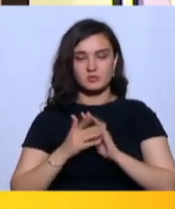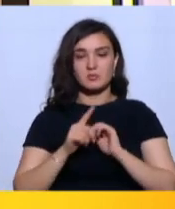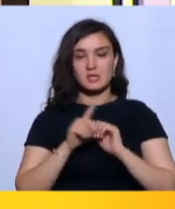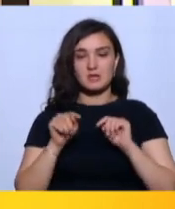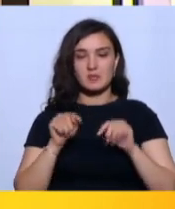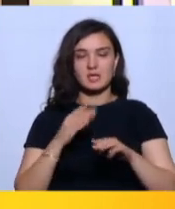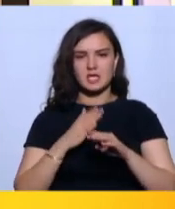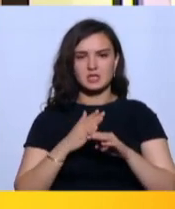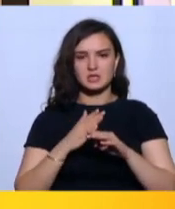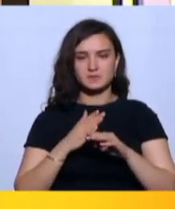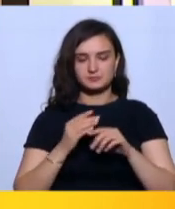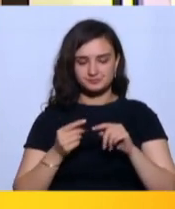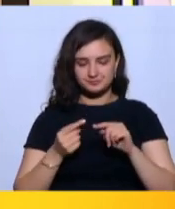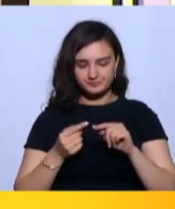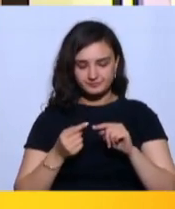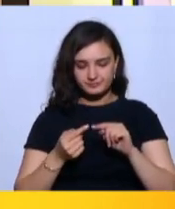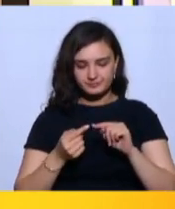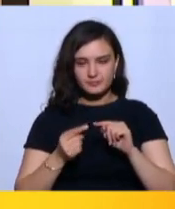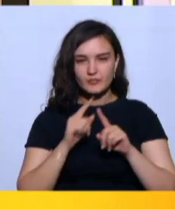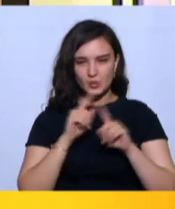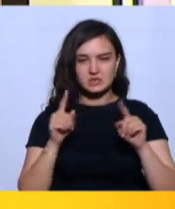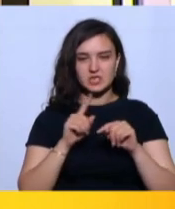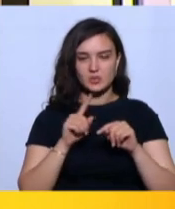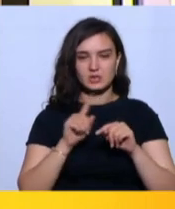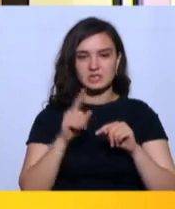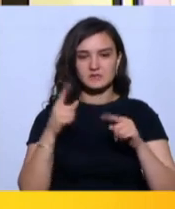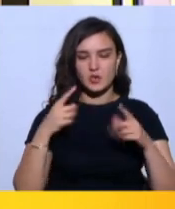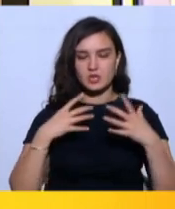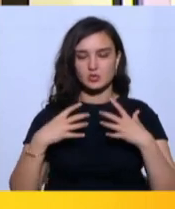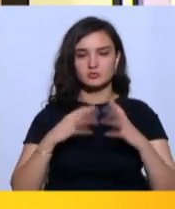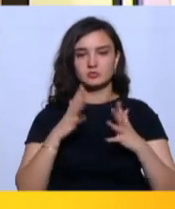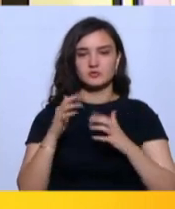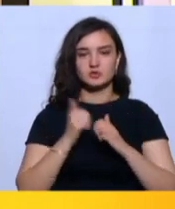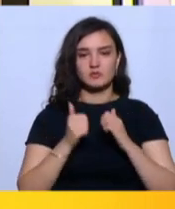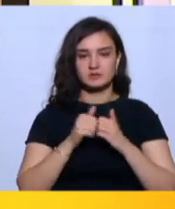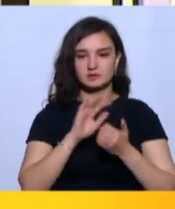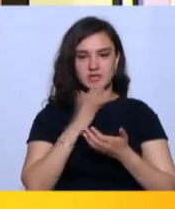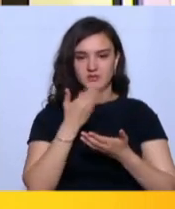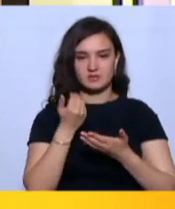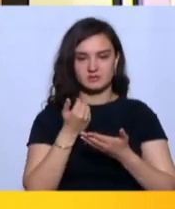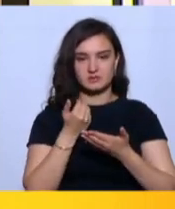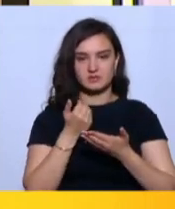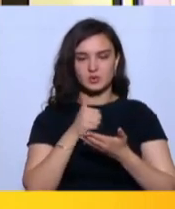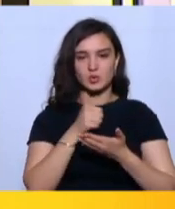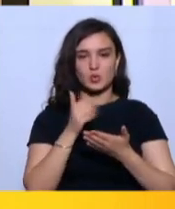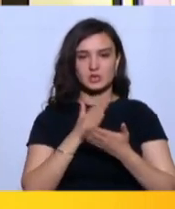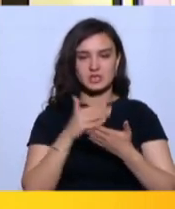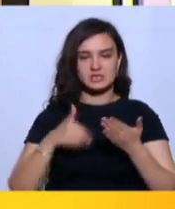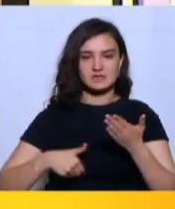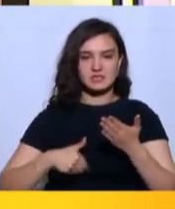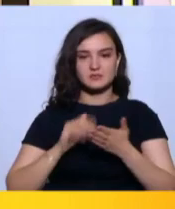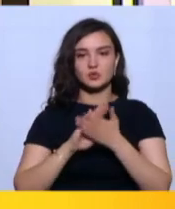მაგრამ აქ არის უკუკავშირი და ძალიან უცნაური, რაც სხვა ორგანოების შემთხვევაში ყოველთვის არ გვაქვს. როგორია